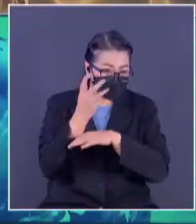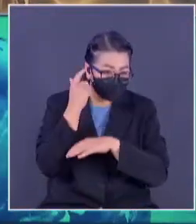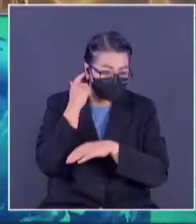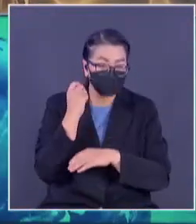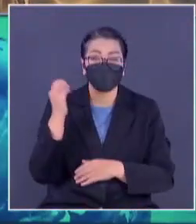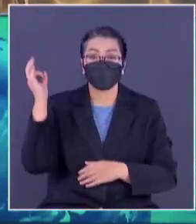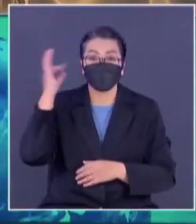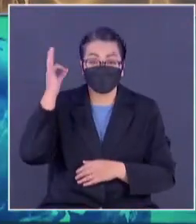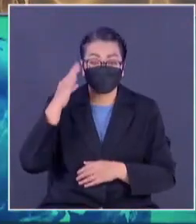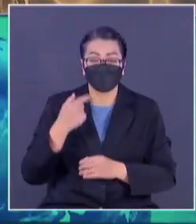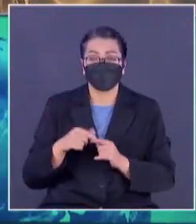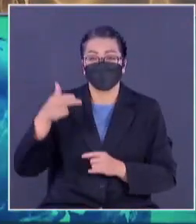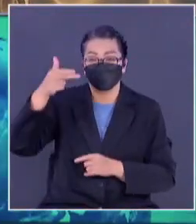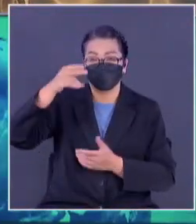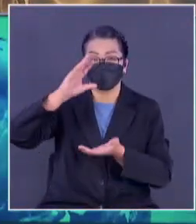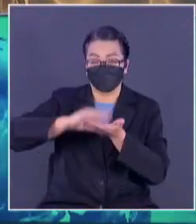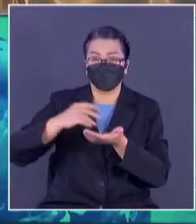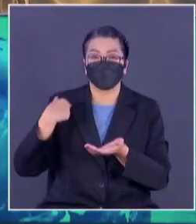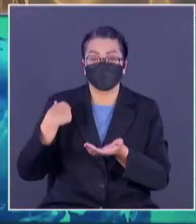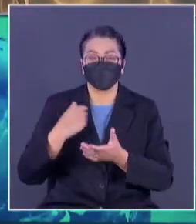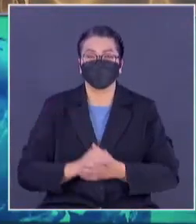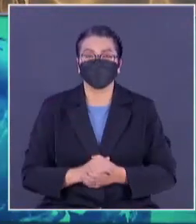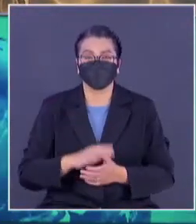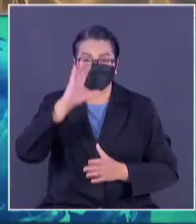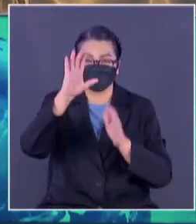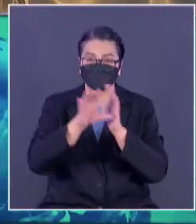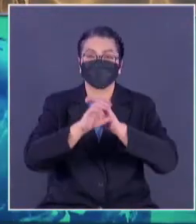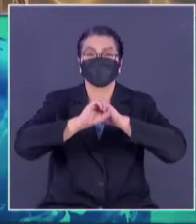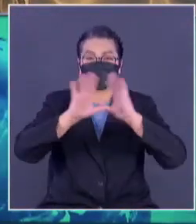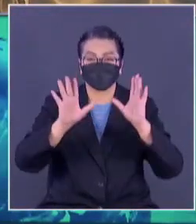แล้วกดไปก่อน แต่ว่ามีกล้องอยู่จับภาพได้ชัดเจนนะคะ2 ล้านพิกเซล